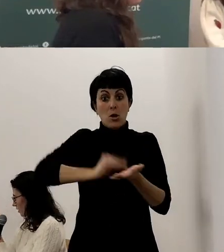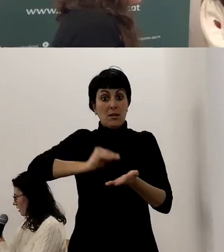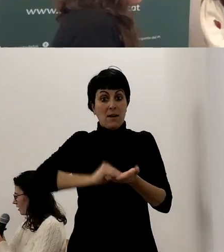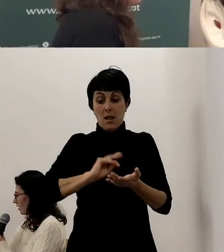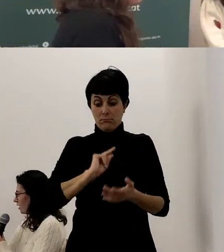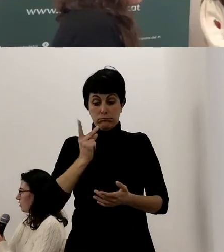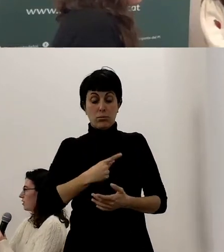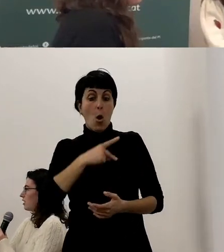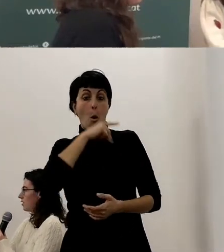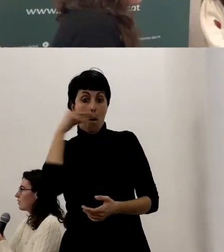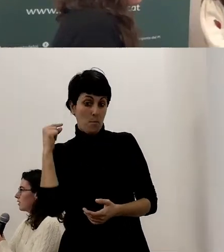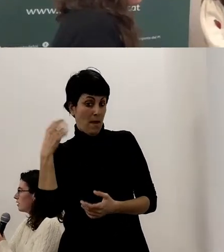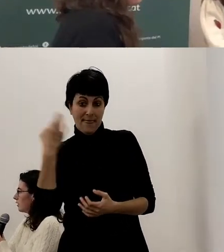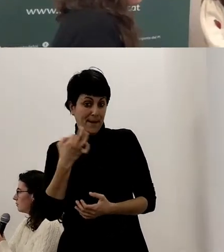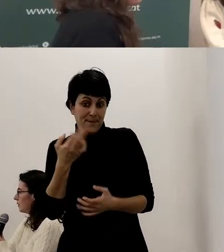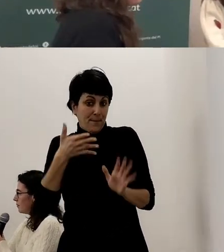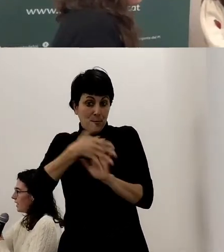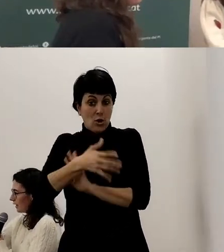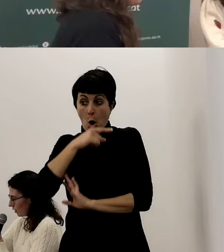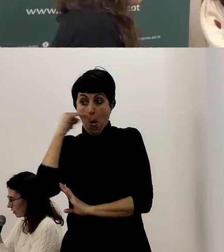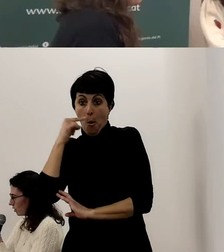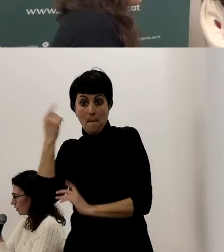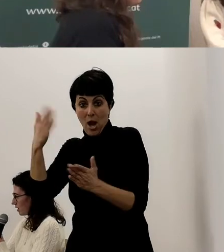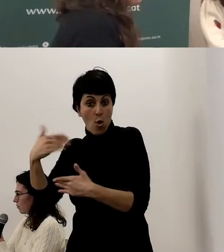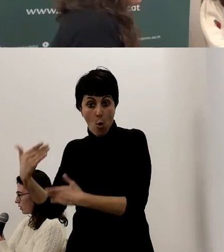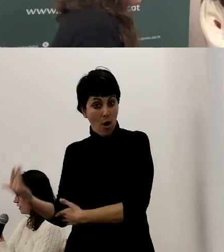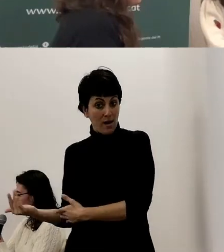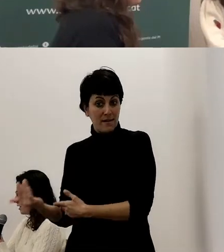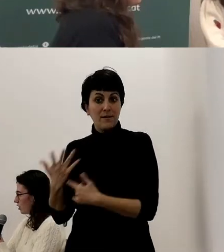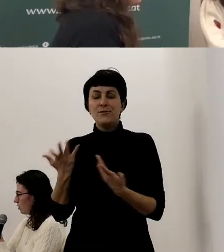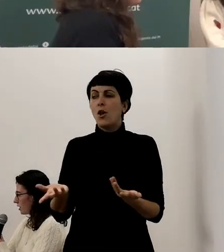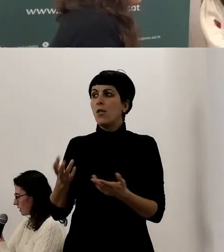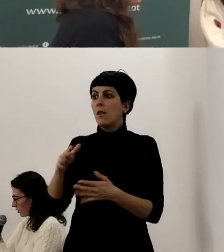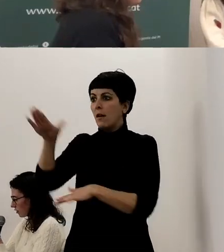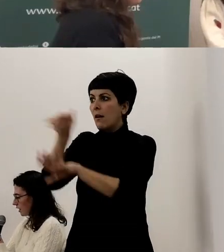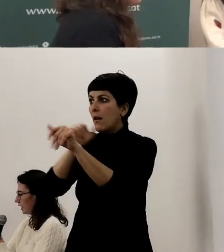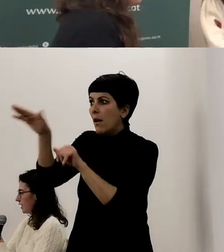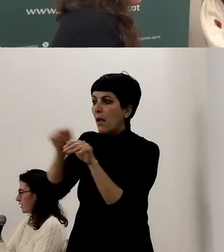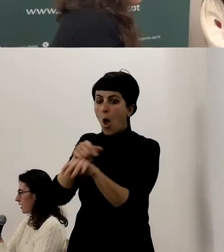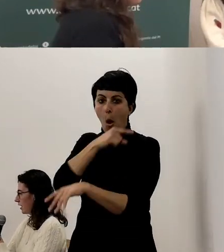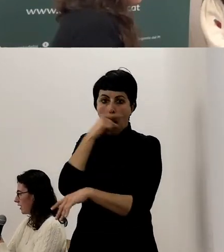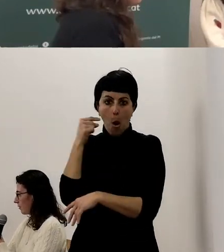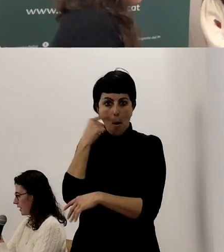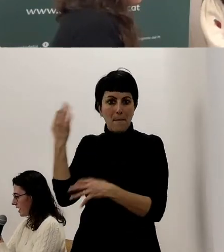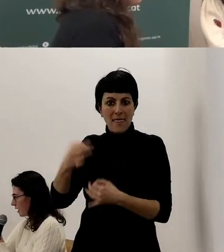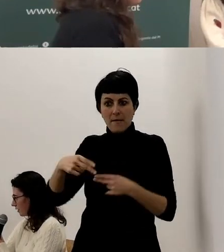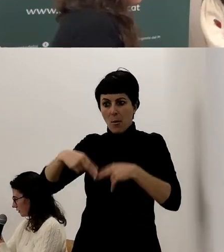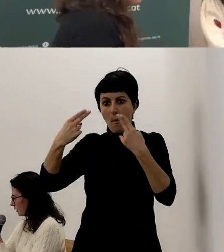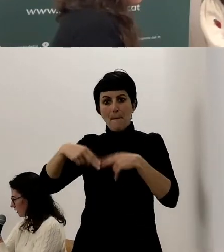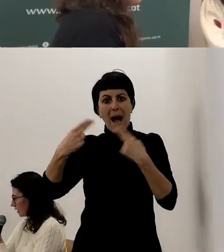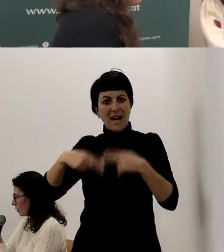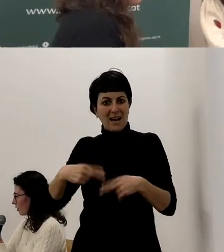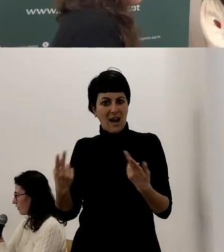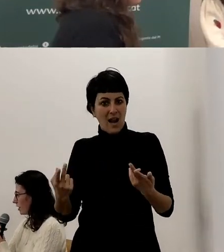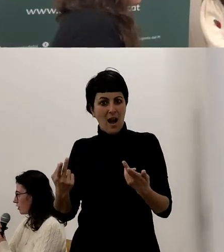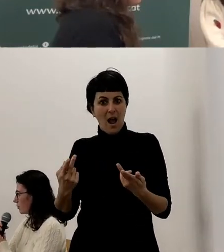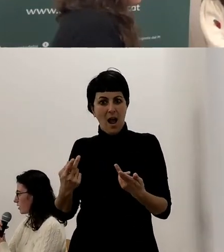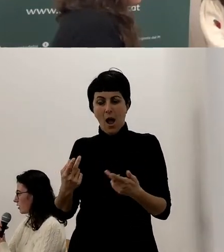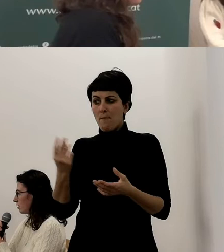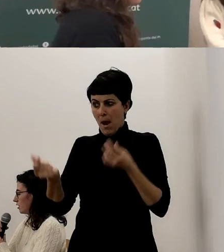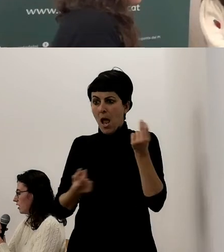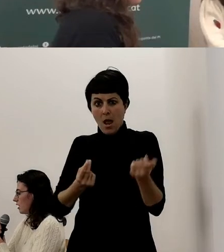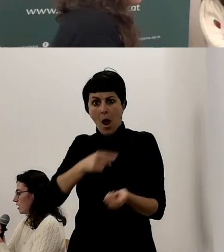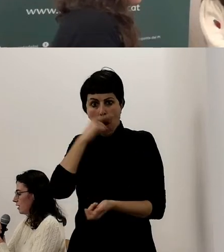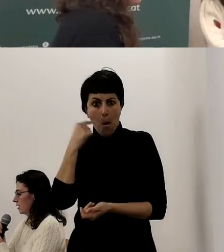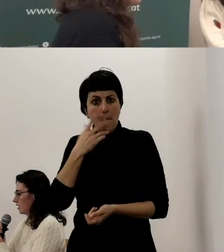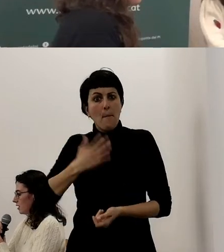igual, que era així. Que dius, ostres, i per què no es busquen també els homes? Per què no es trenca aquesta barrera de ballar que també ho poden fer els